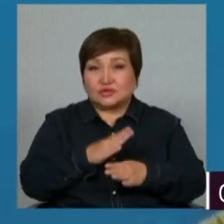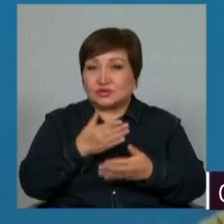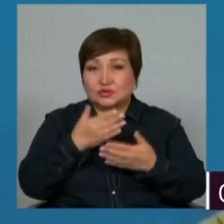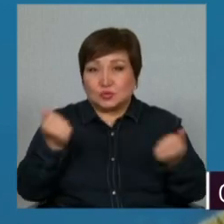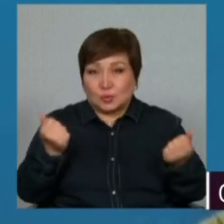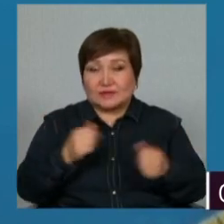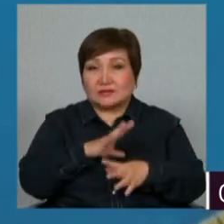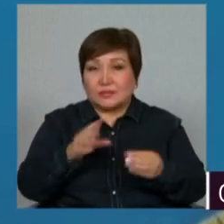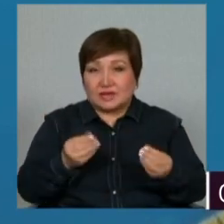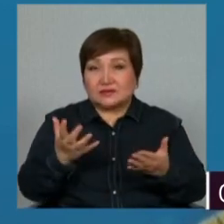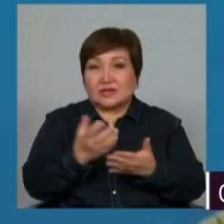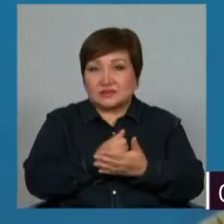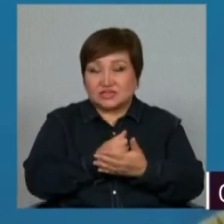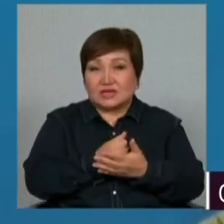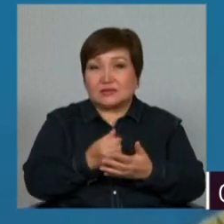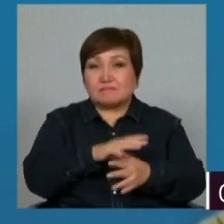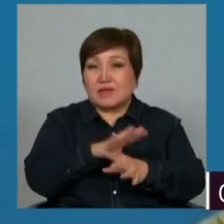жоқ. Алып шыққан бәрін